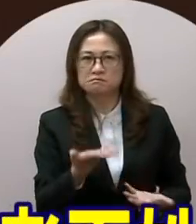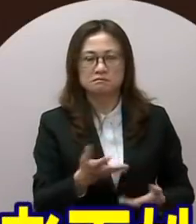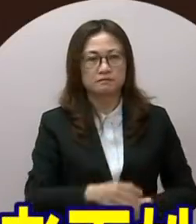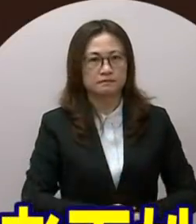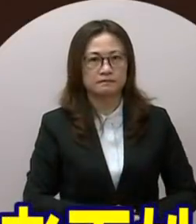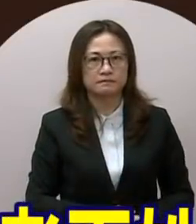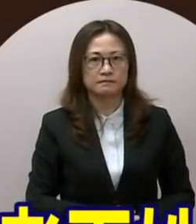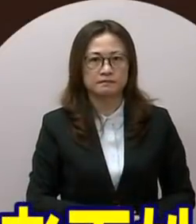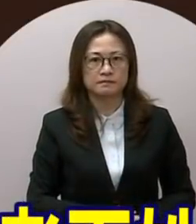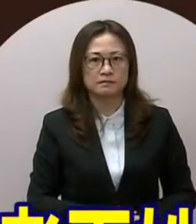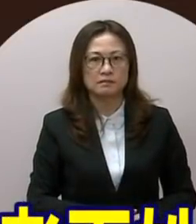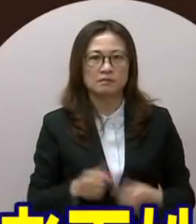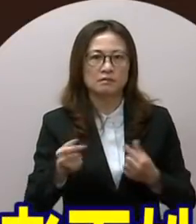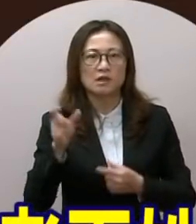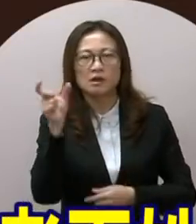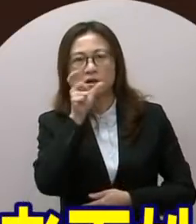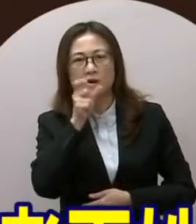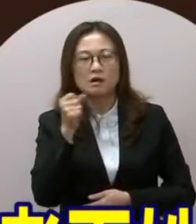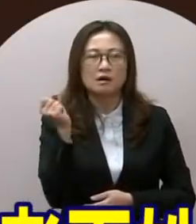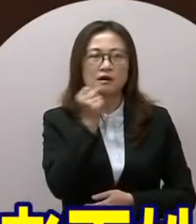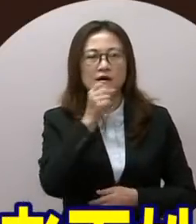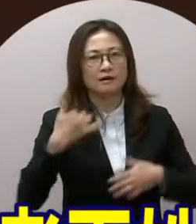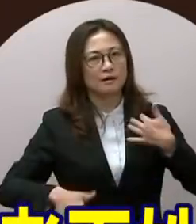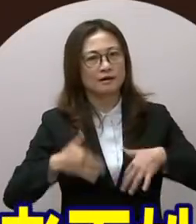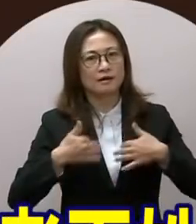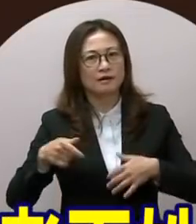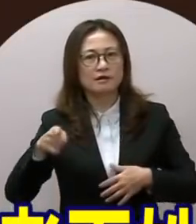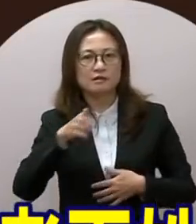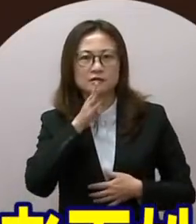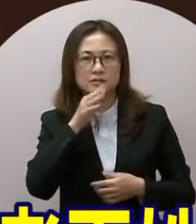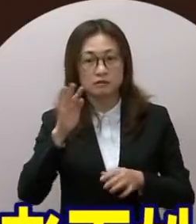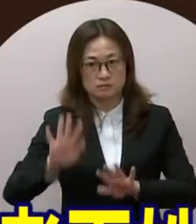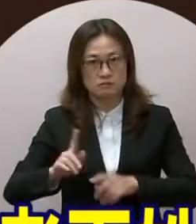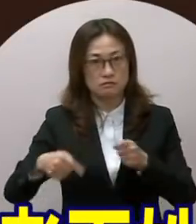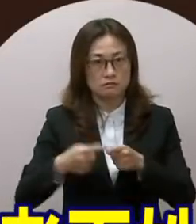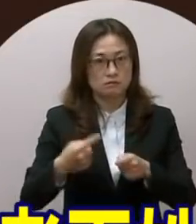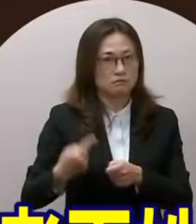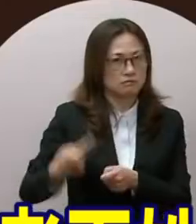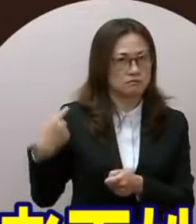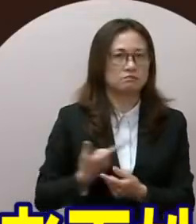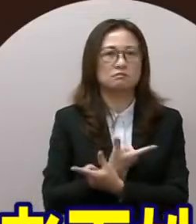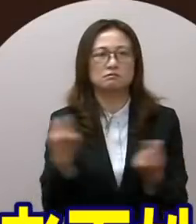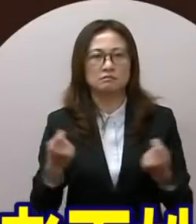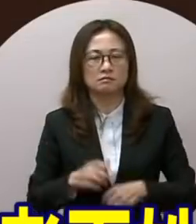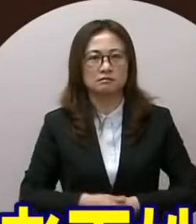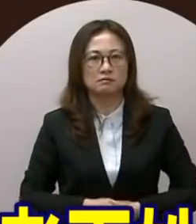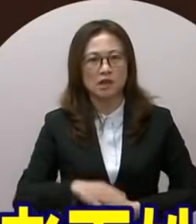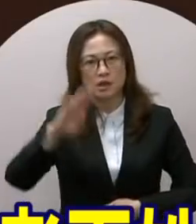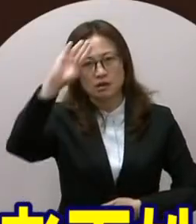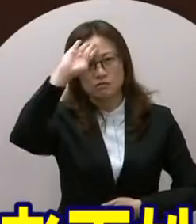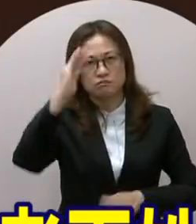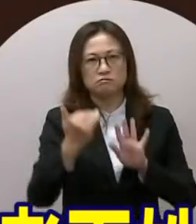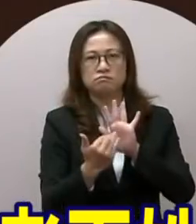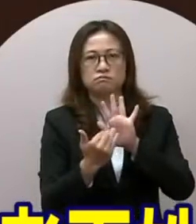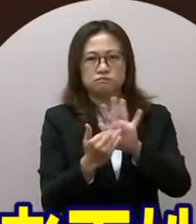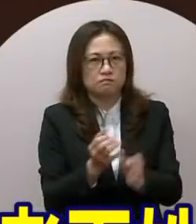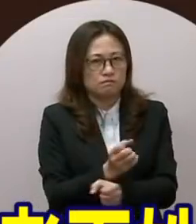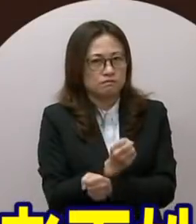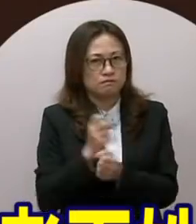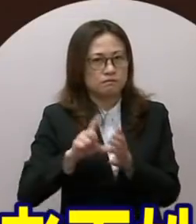不论喝酒嗨唱是此时还是去年，都是在防疫警戒期间